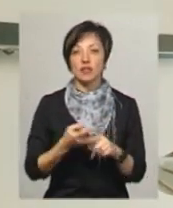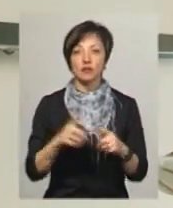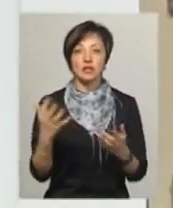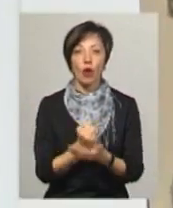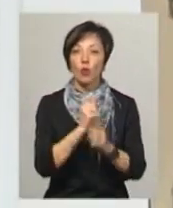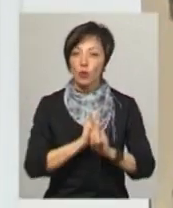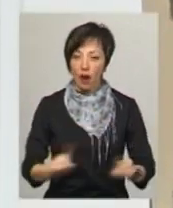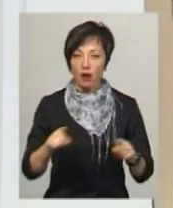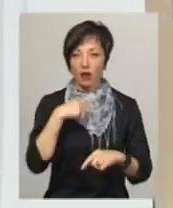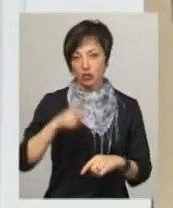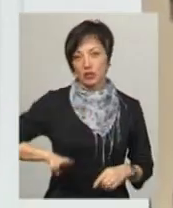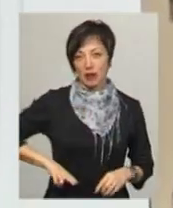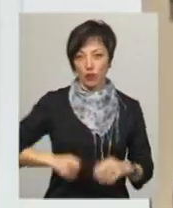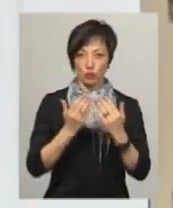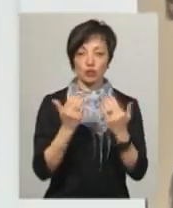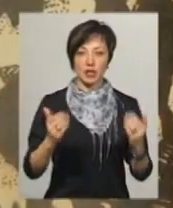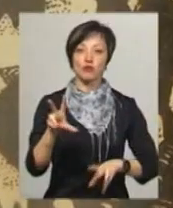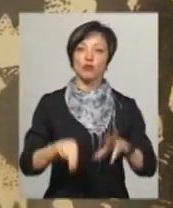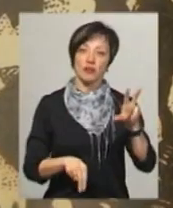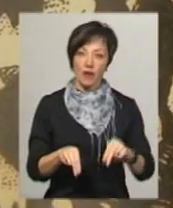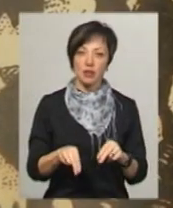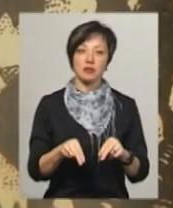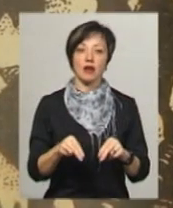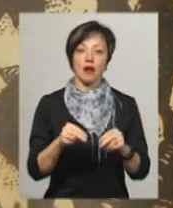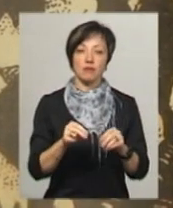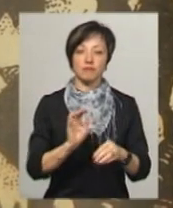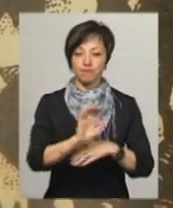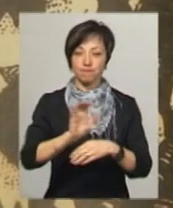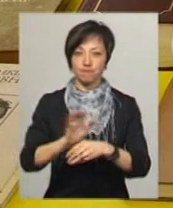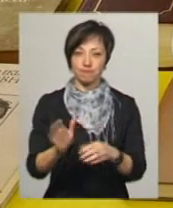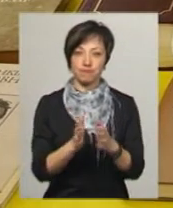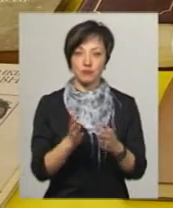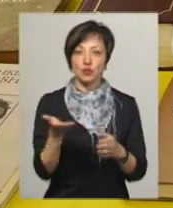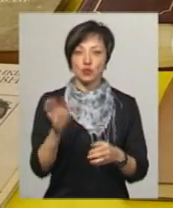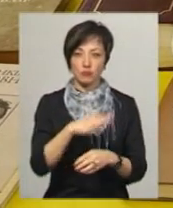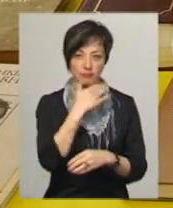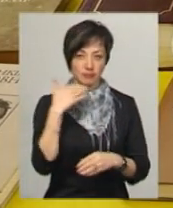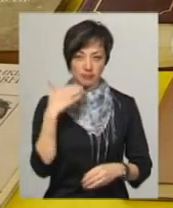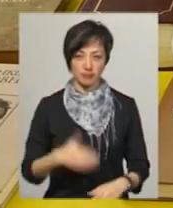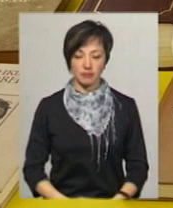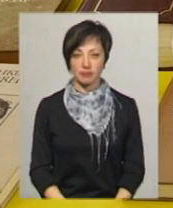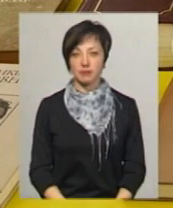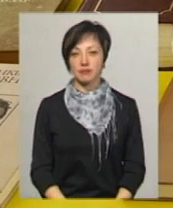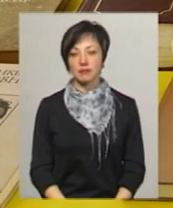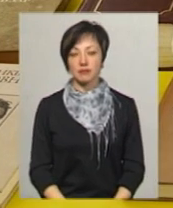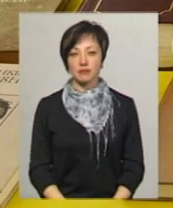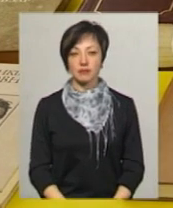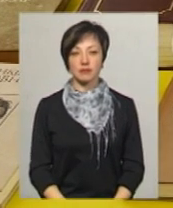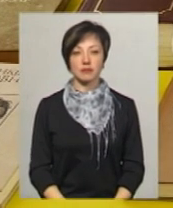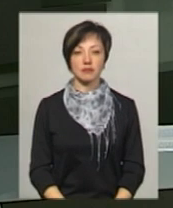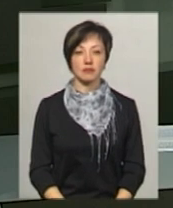знахідку унікальною, каже Олег Погорілець, і сподіваються її розтиражувати. Тетяна Ворожцова, Дем'ян Цегольник, новини Поділля, Центр.